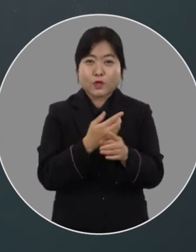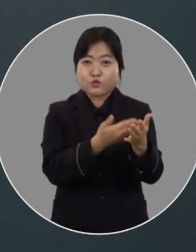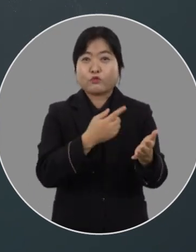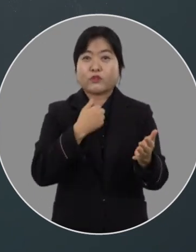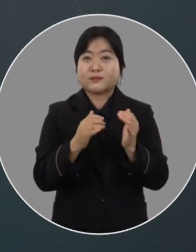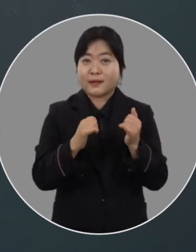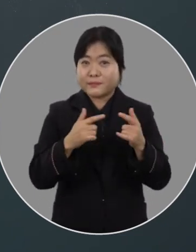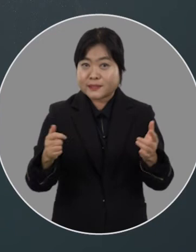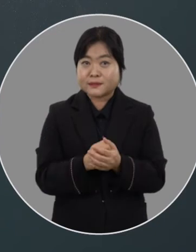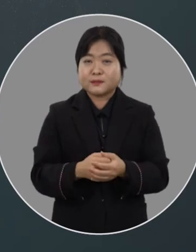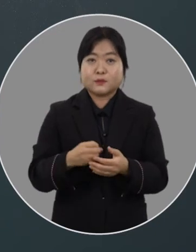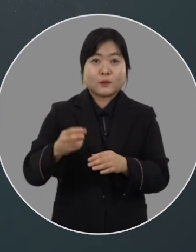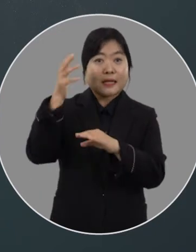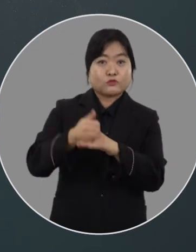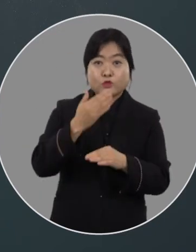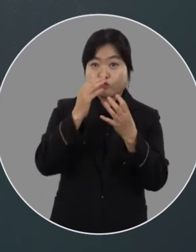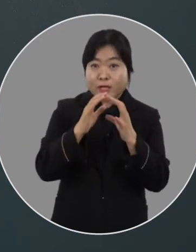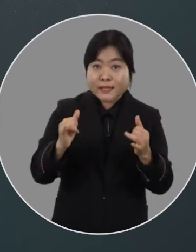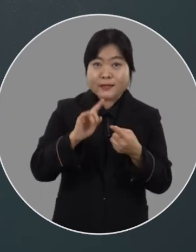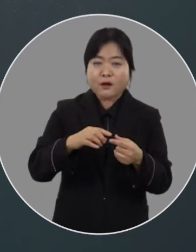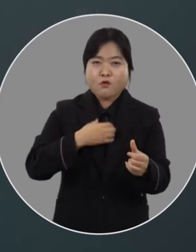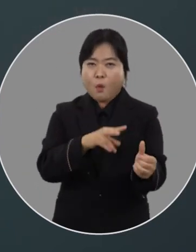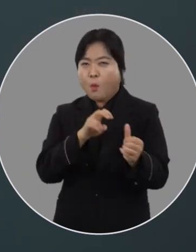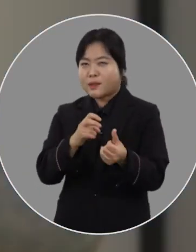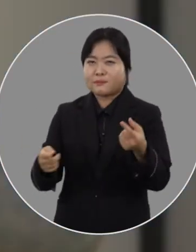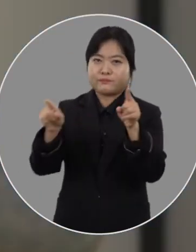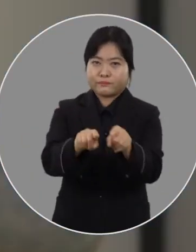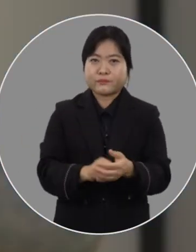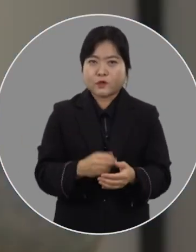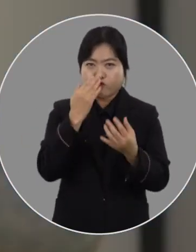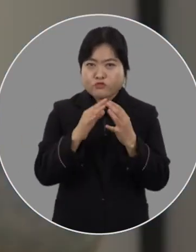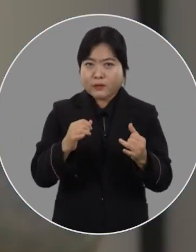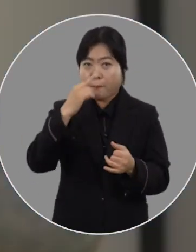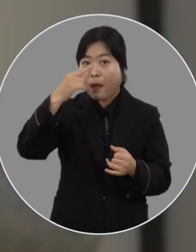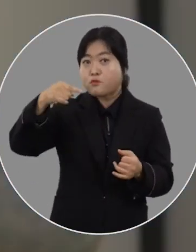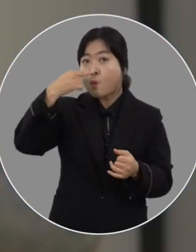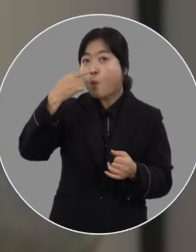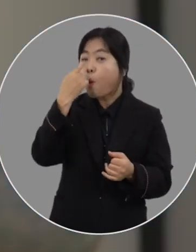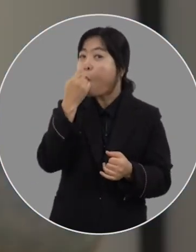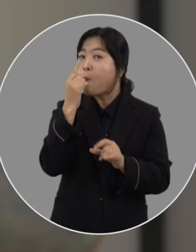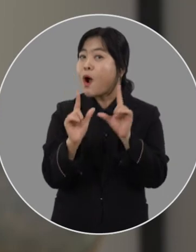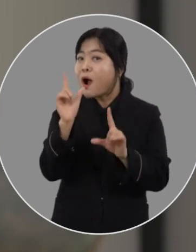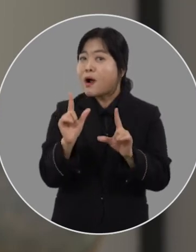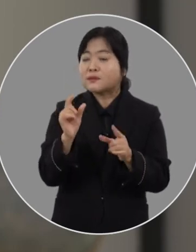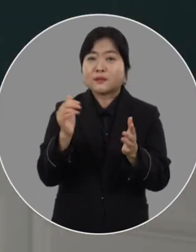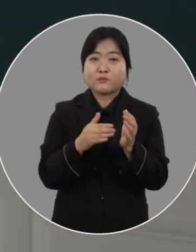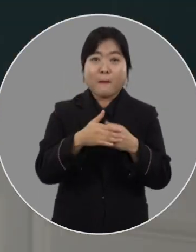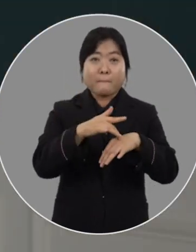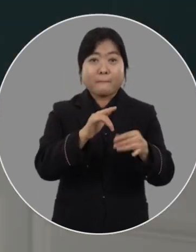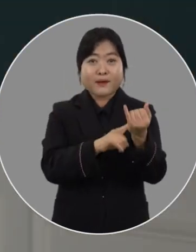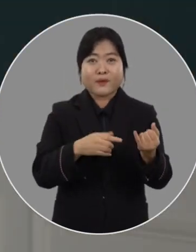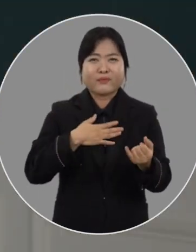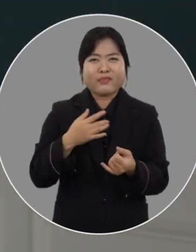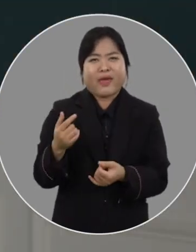사람들, 나중에는 뭐다? 유대인에 대한 혐오까지 덧붙여지게 됩니다. 유대인들이 매부리코가 많은데요. 그래서 여러분들이 마녀라고 생각하면